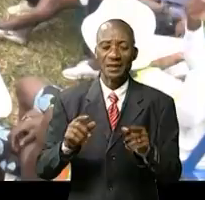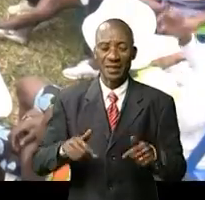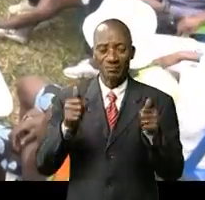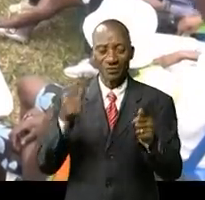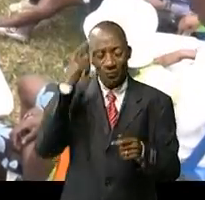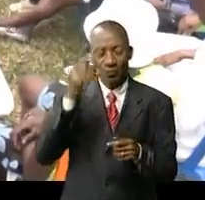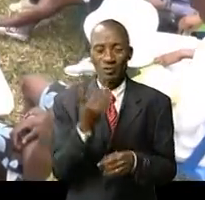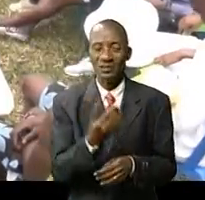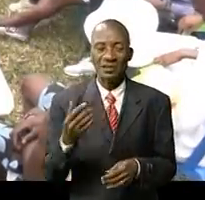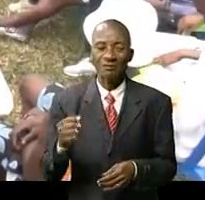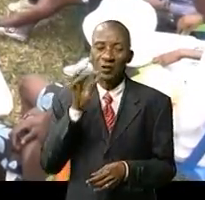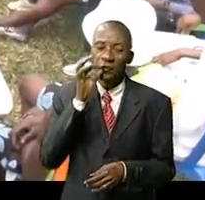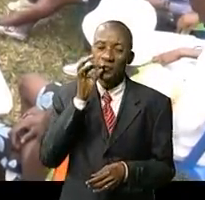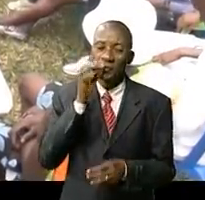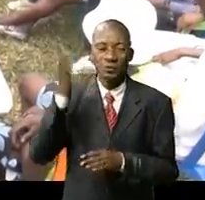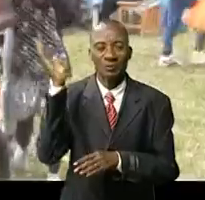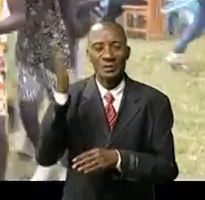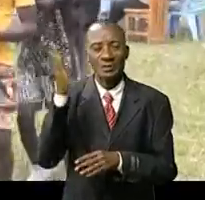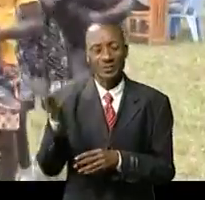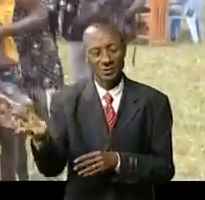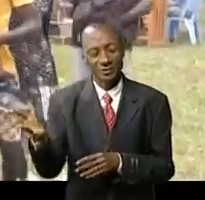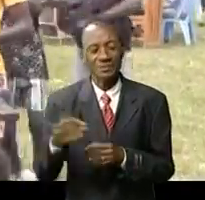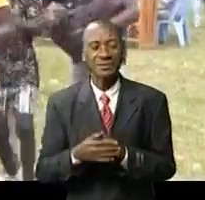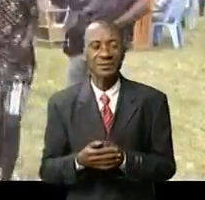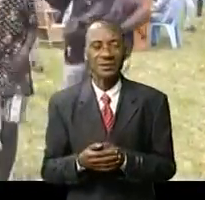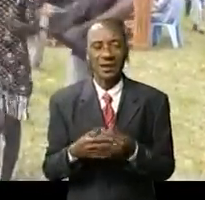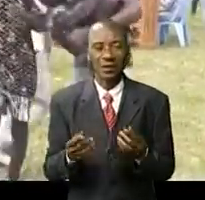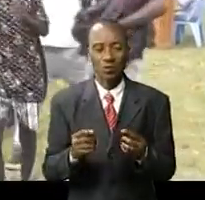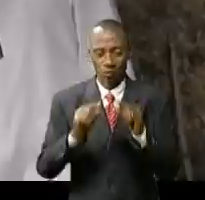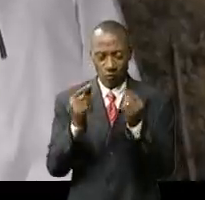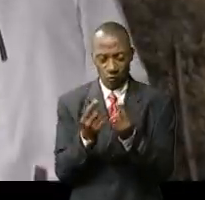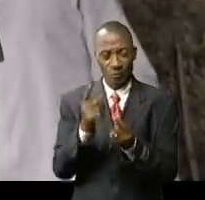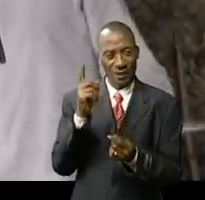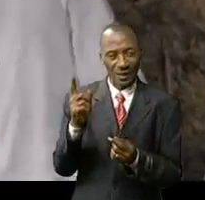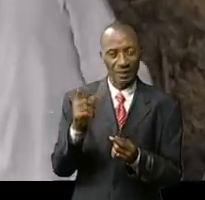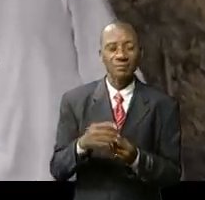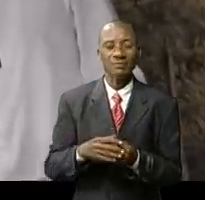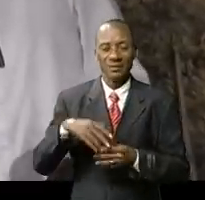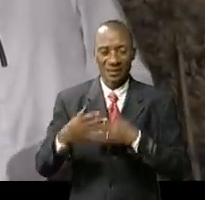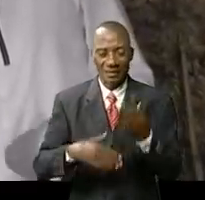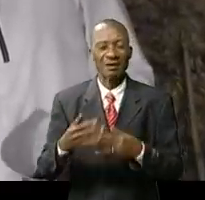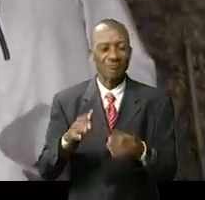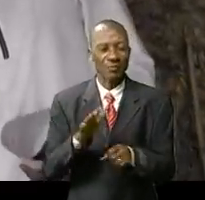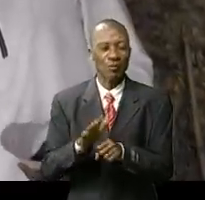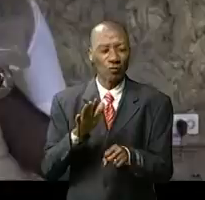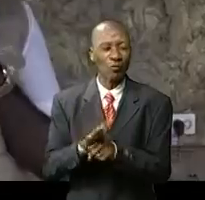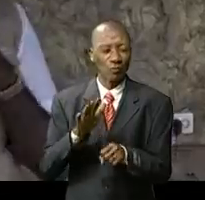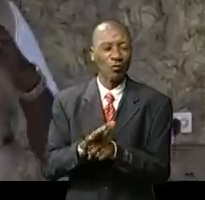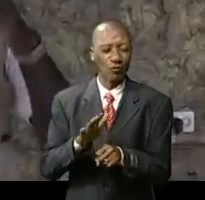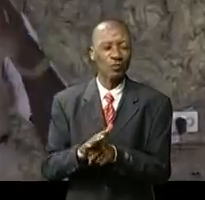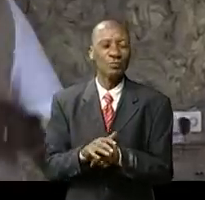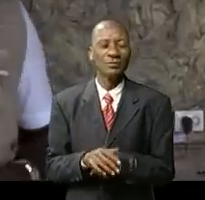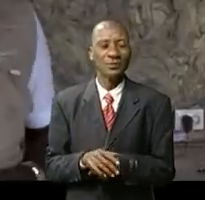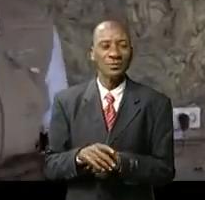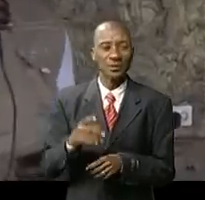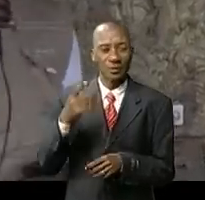Ceci est le résultat d'un travail de longue haleine abattu par l'ONG Interaction qui a assuré pendant des mois un accompagnement psychosocial